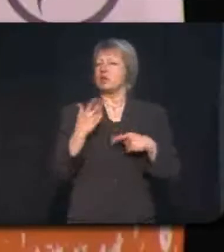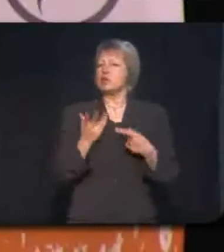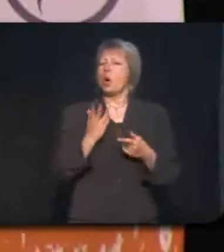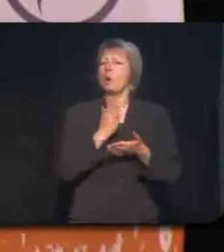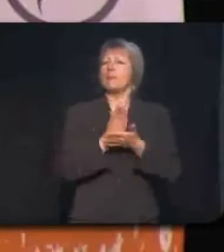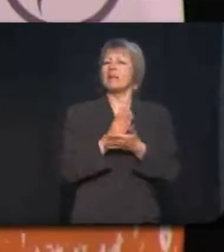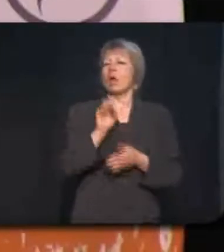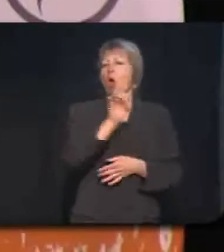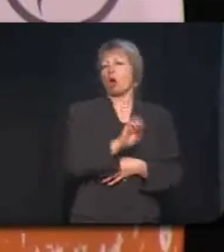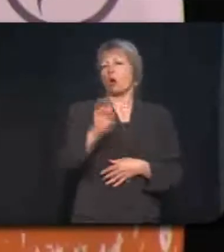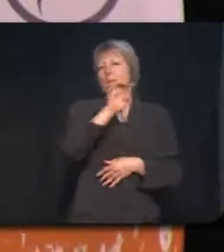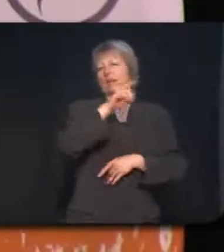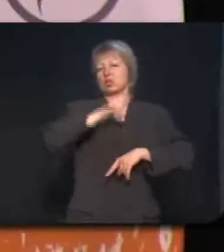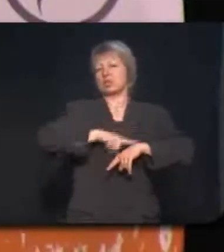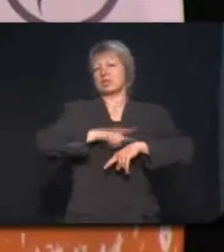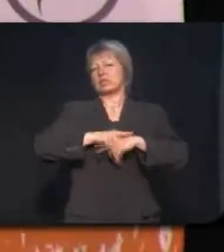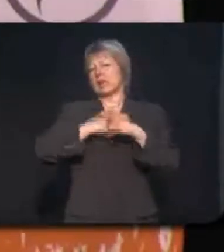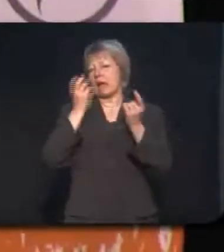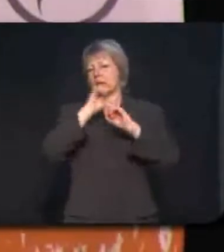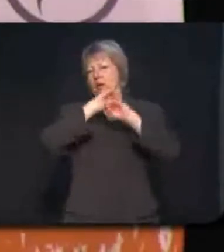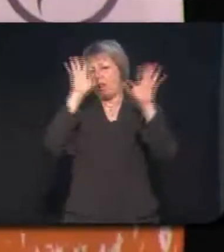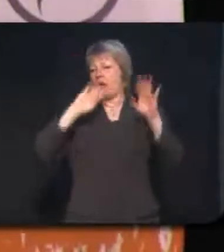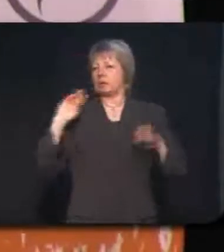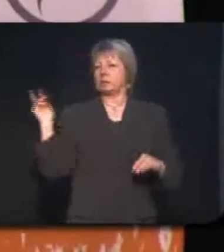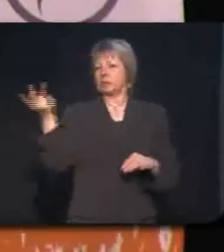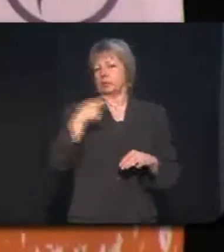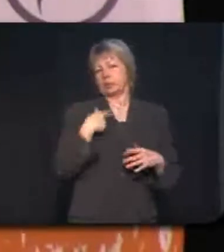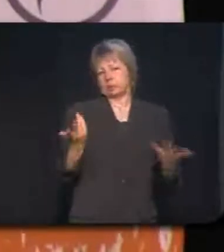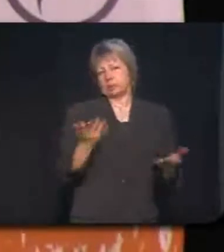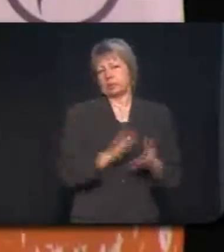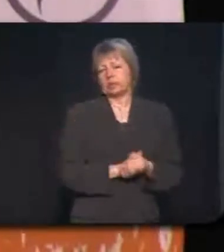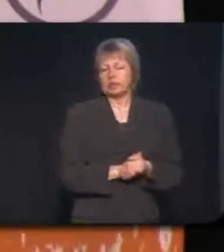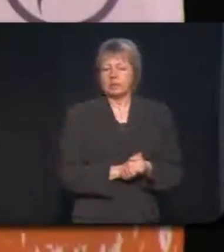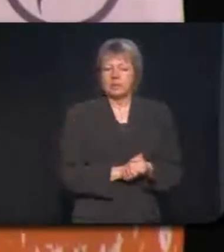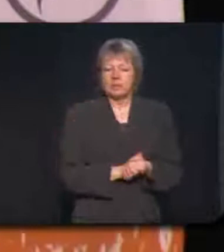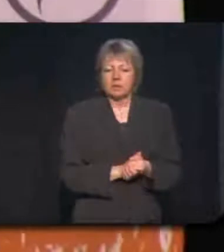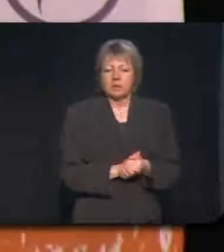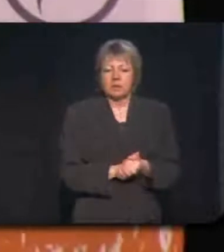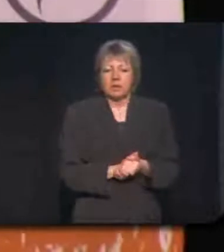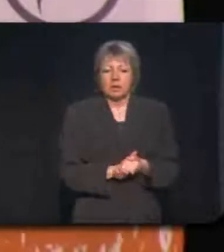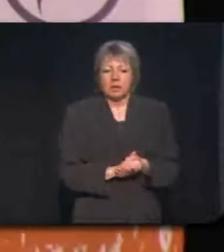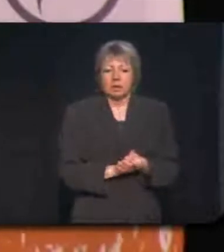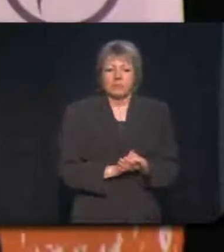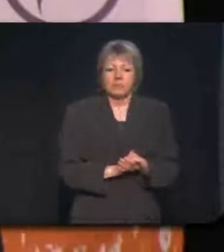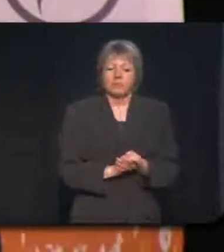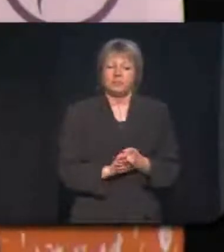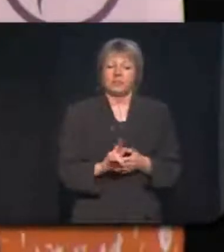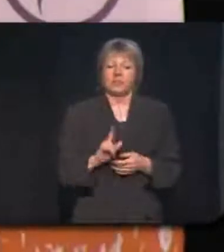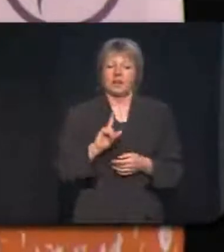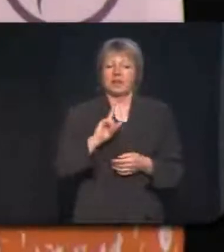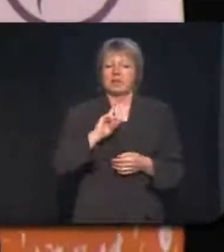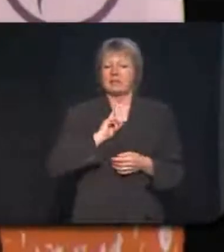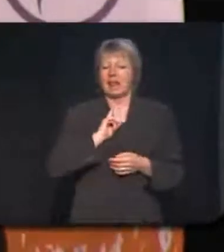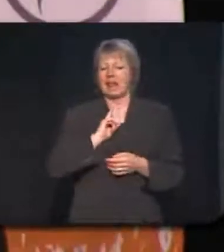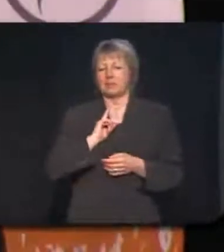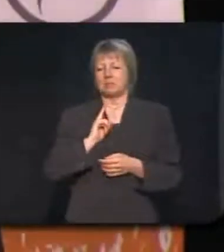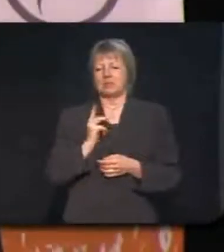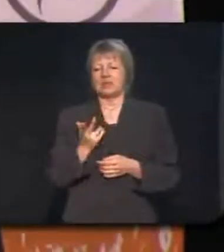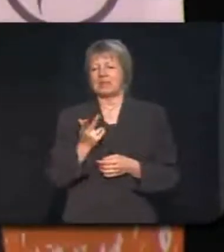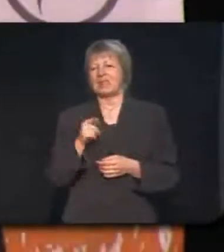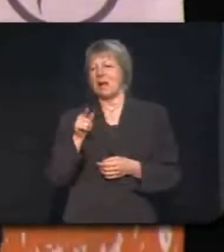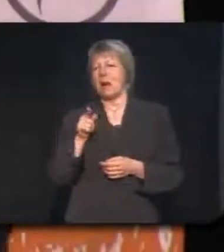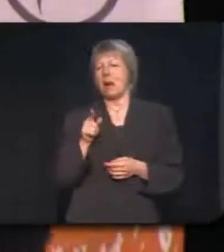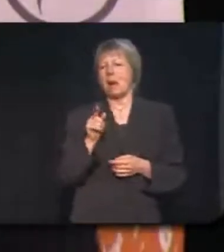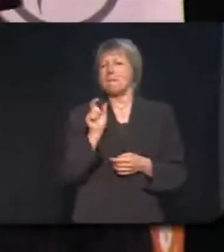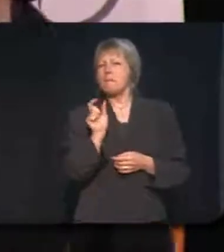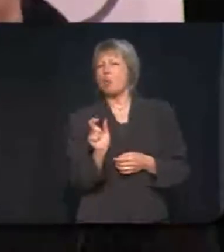ist die definiert ist im Endeffekt also den Modul 2 ich bin persönlich nicht für den Modul 2 des Modul